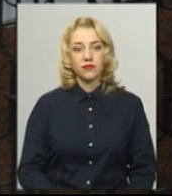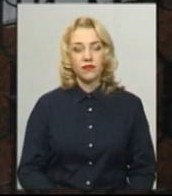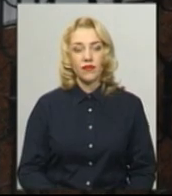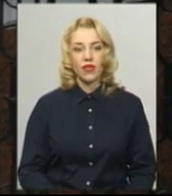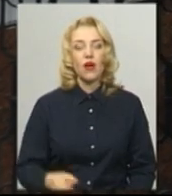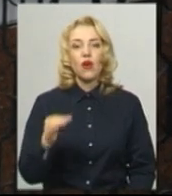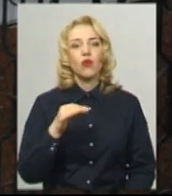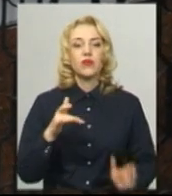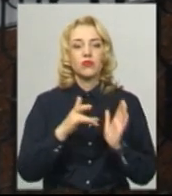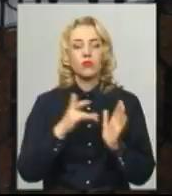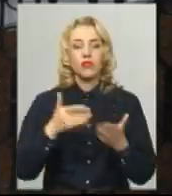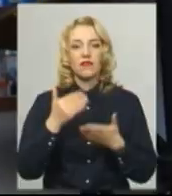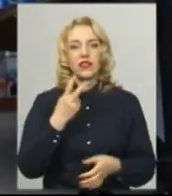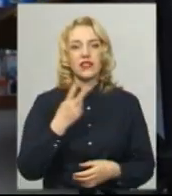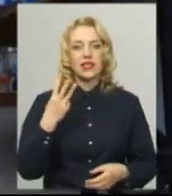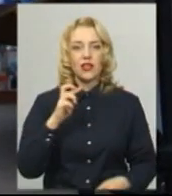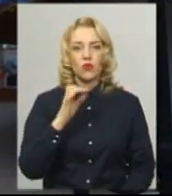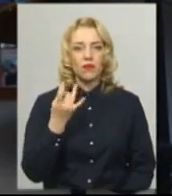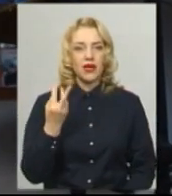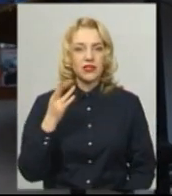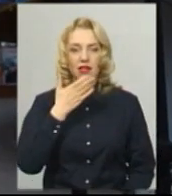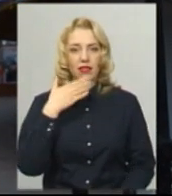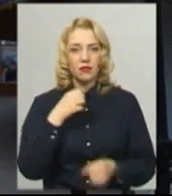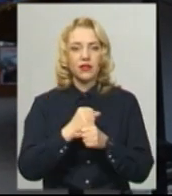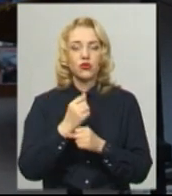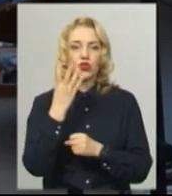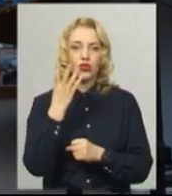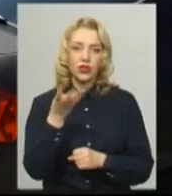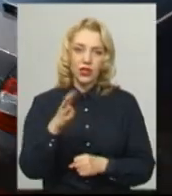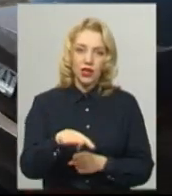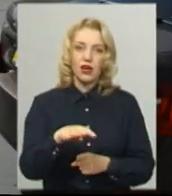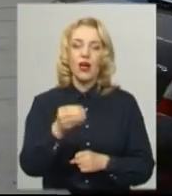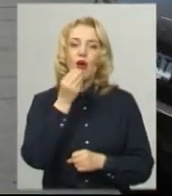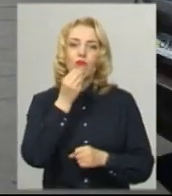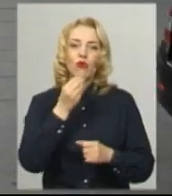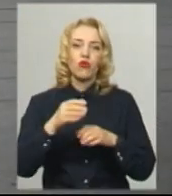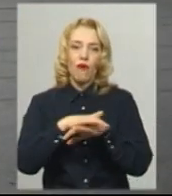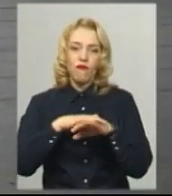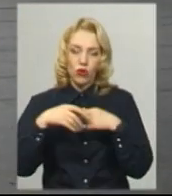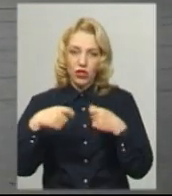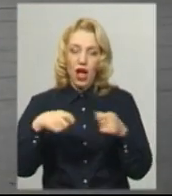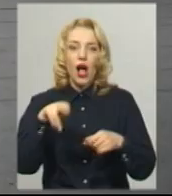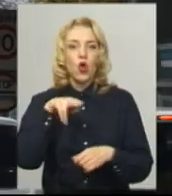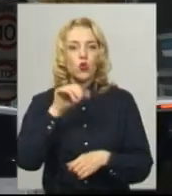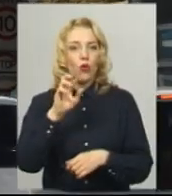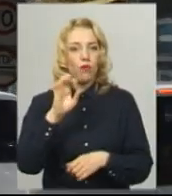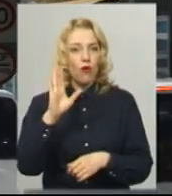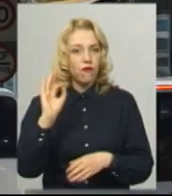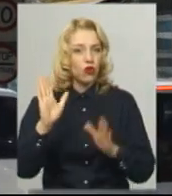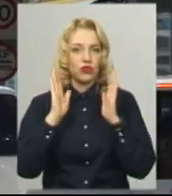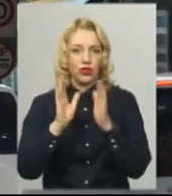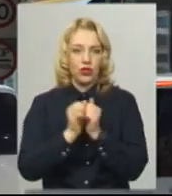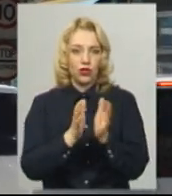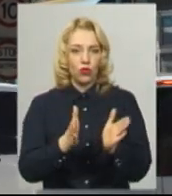В обласному центрі від 23 березня не працюють 4 продовольчі ринки з 5. На ринку Дубово дозволено здійснювати лише гуртову